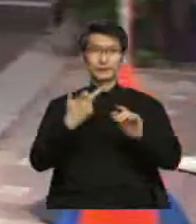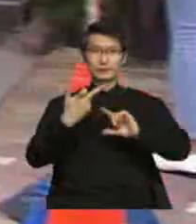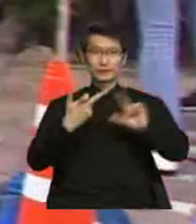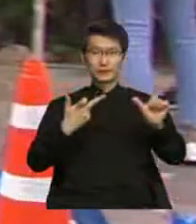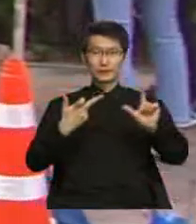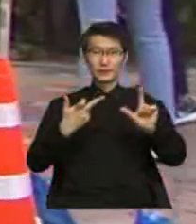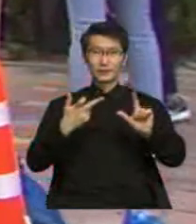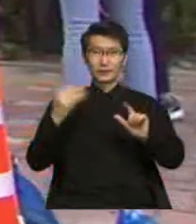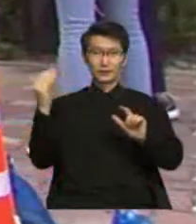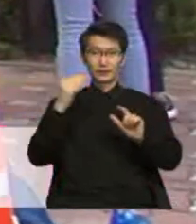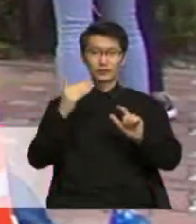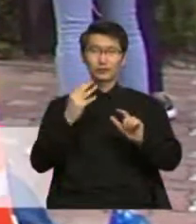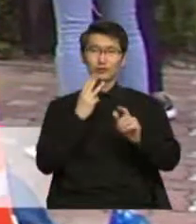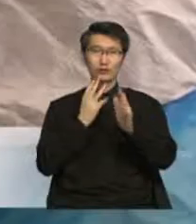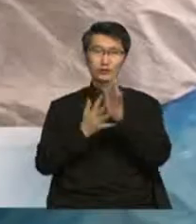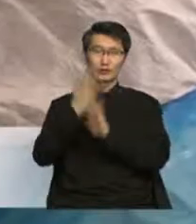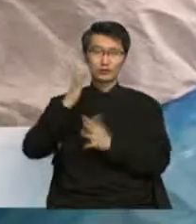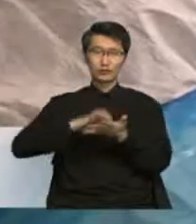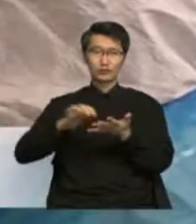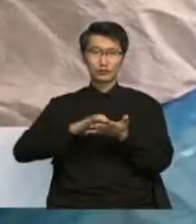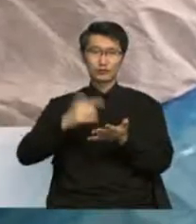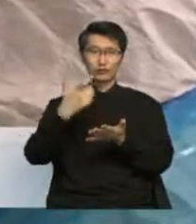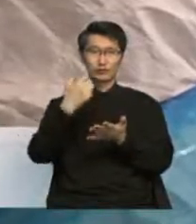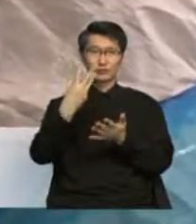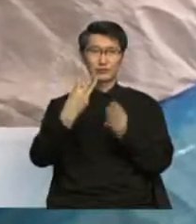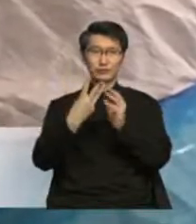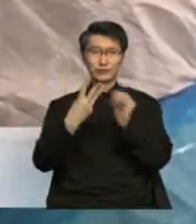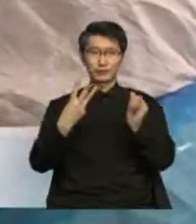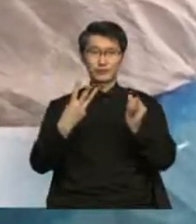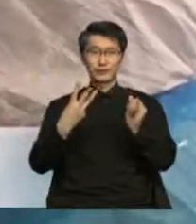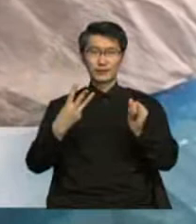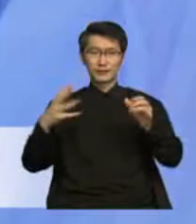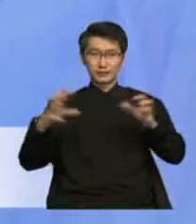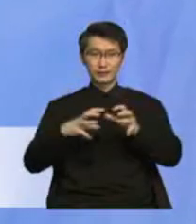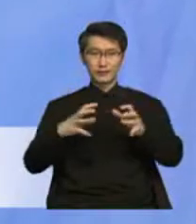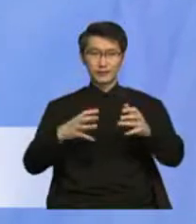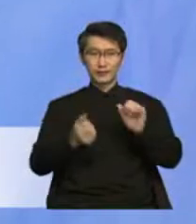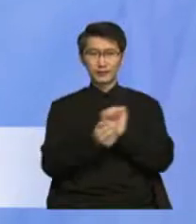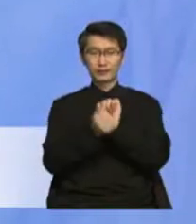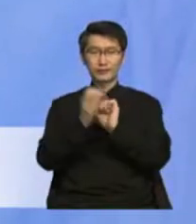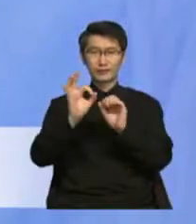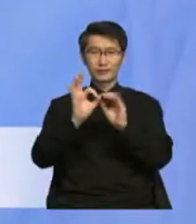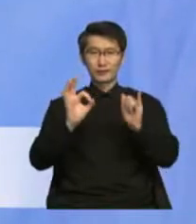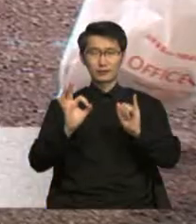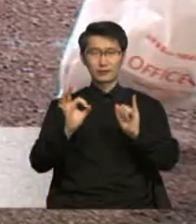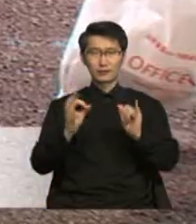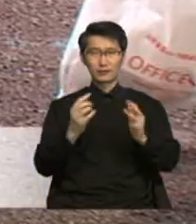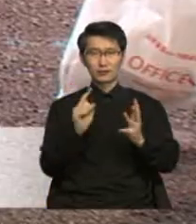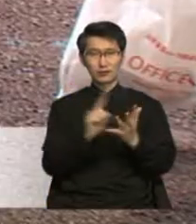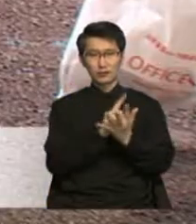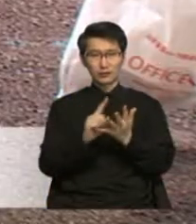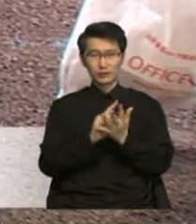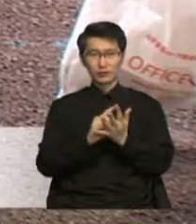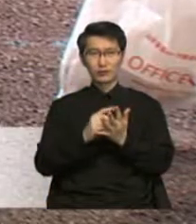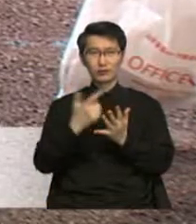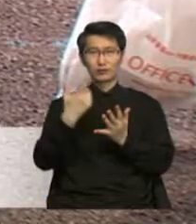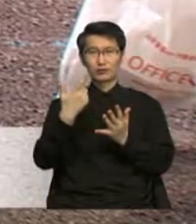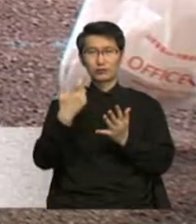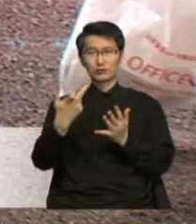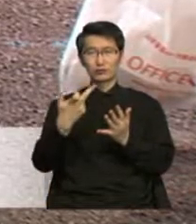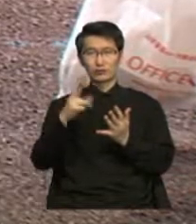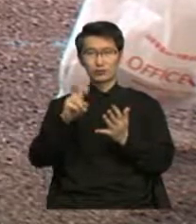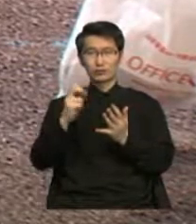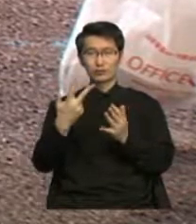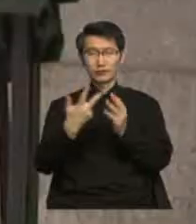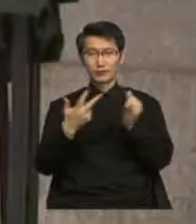0시 기준 서울시 1일 확진 자는 63명 집단 감염 10명 확진 자 접착 스물 일곱 명 해외 접 척 한 명